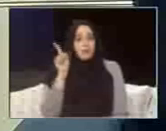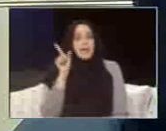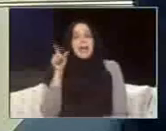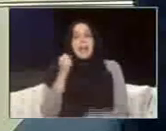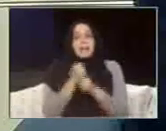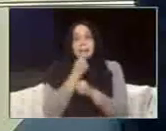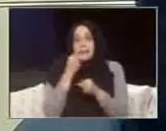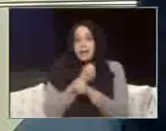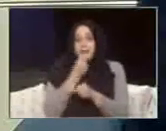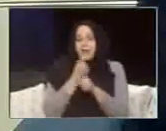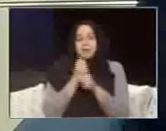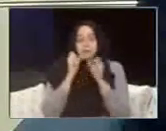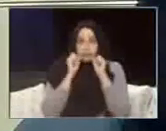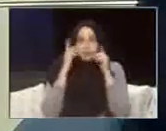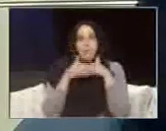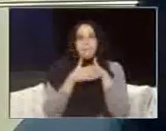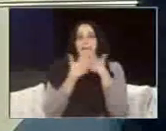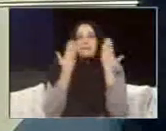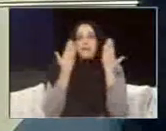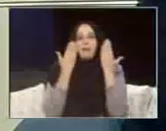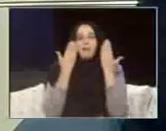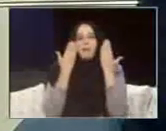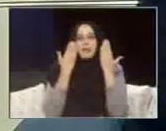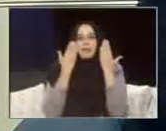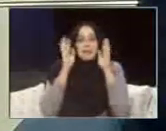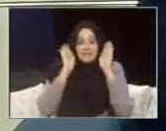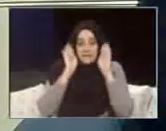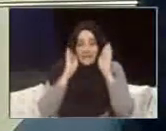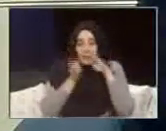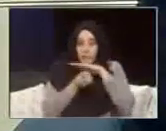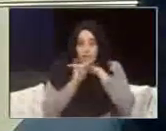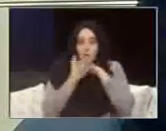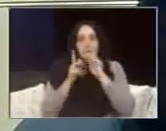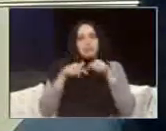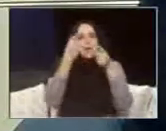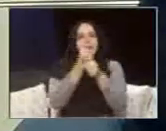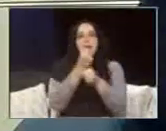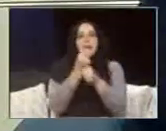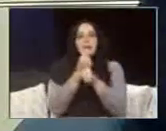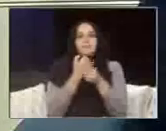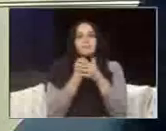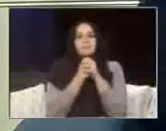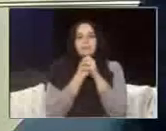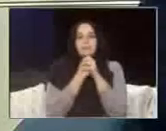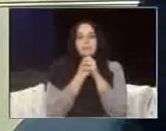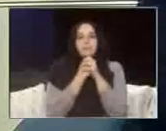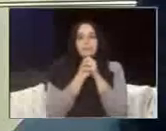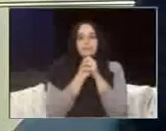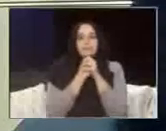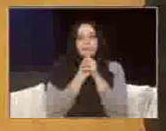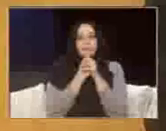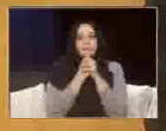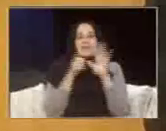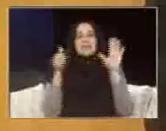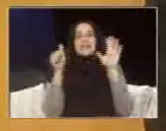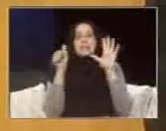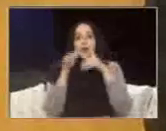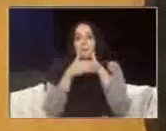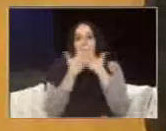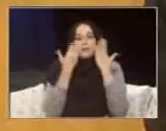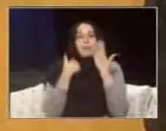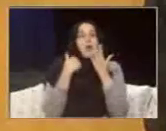تعمل وتنهض باكرا تصلي الفجر ثم تذهب للعمل، يبدو انها توقع صلاه الفجر. نعم قبل هي قالت السادسه، انا